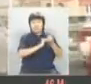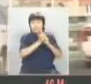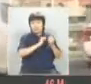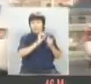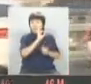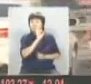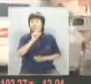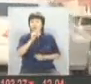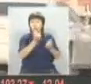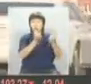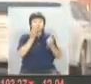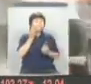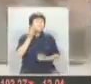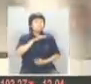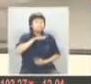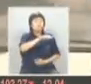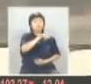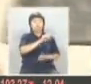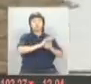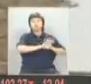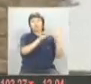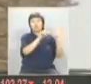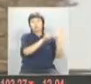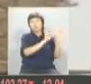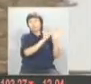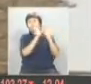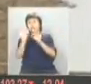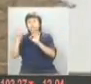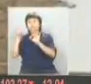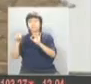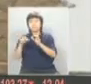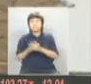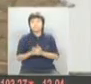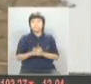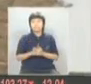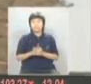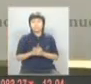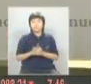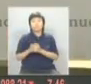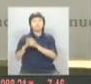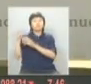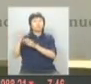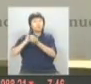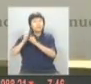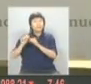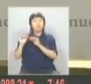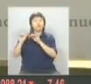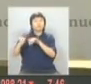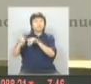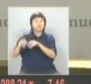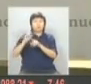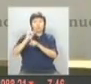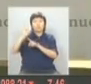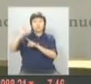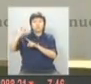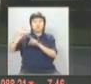พนให้ F1 เริ่มเปิดชาหอดูการณนี้จะเลื่อนไปเป็นศึกออสเลี่นกลปีที่เมืองเมเบิ์ในวนท 27 มีนาคมแทนก็